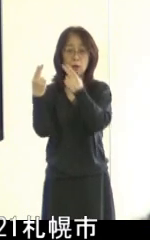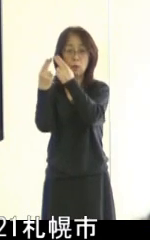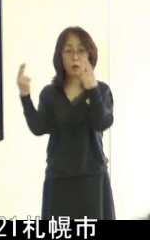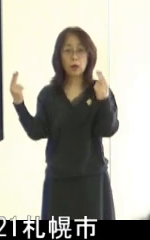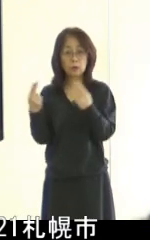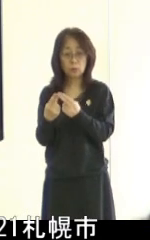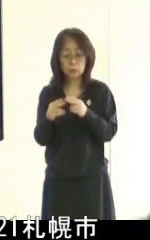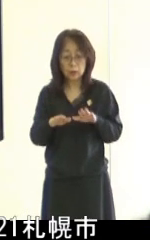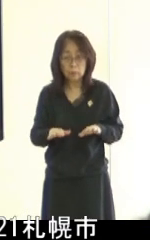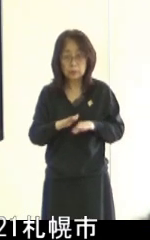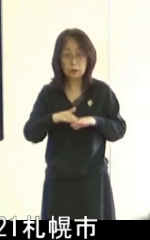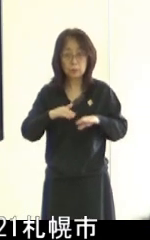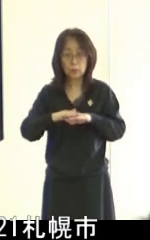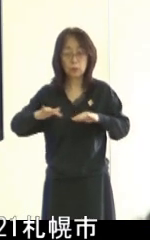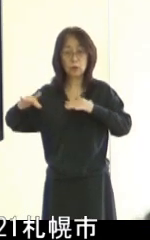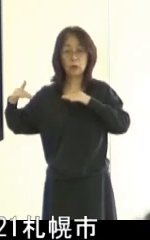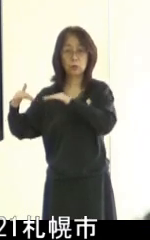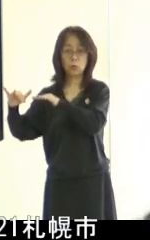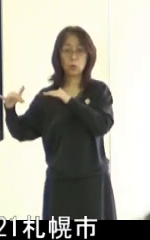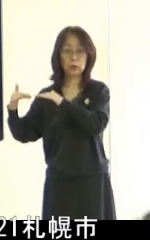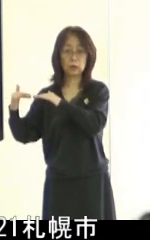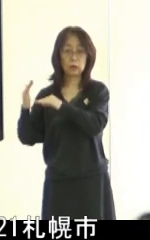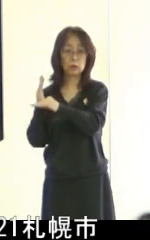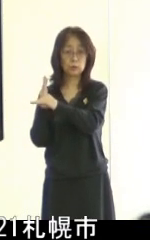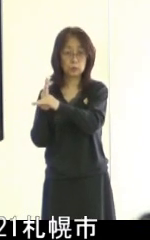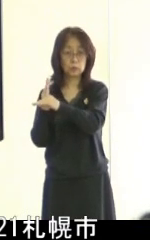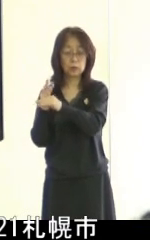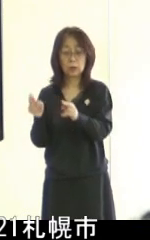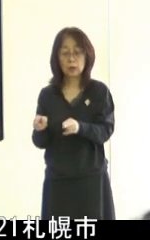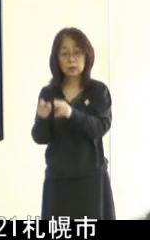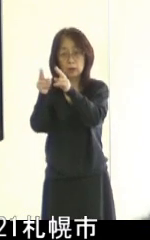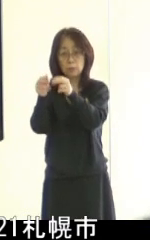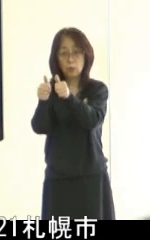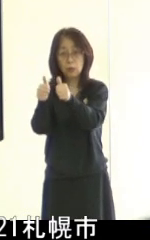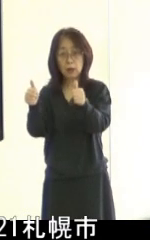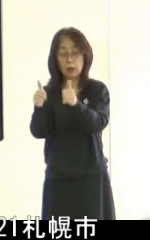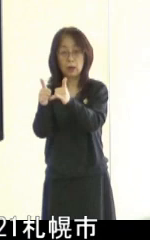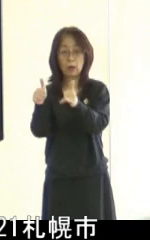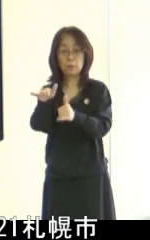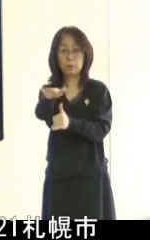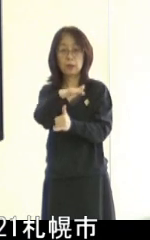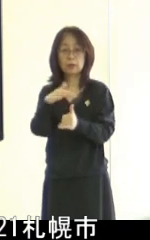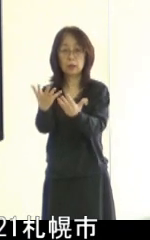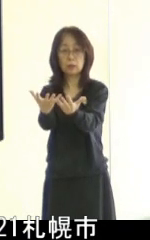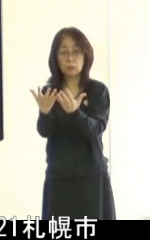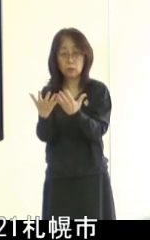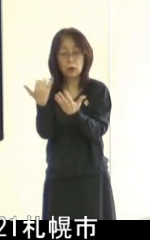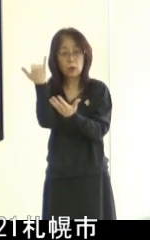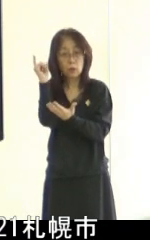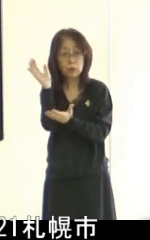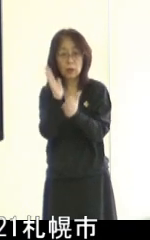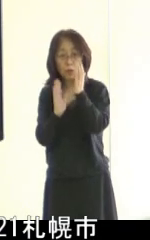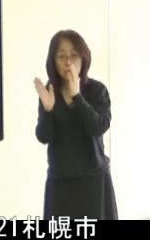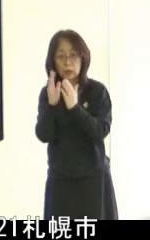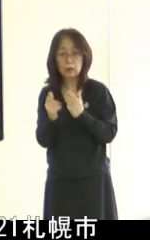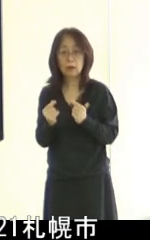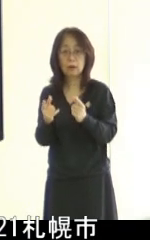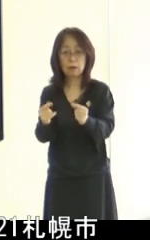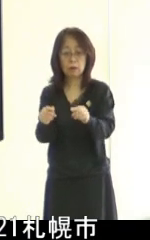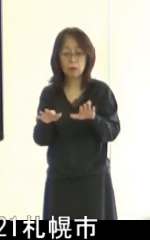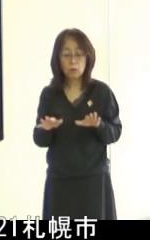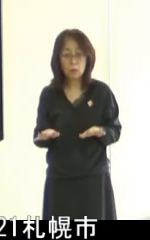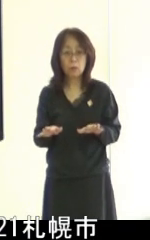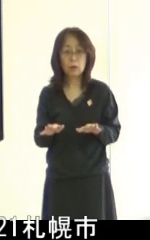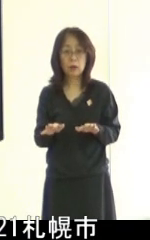協議を進めているところでございますけれども戦なんかの皆さんのご意見も伺いながら北海道の協議を進めていきたいと